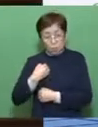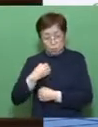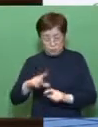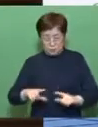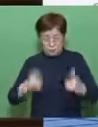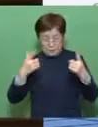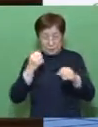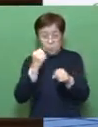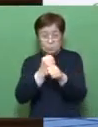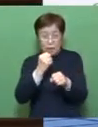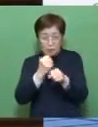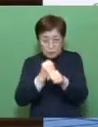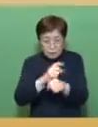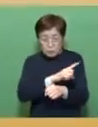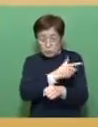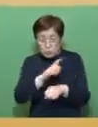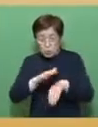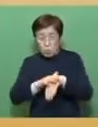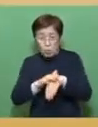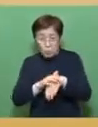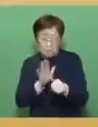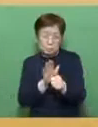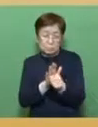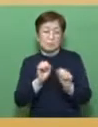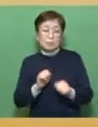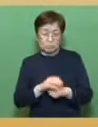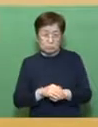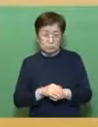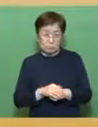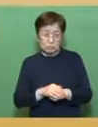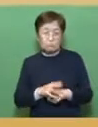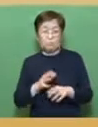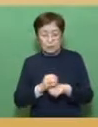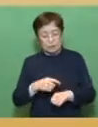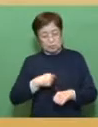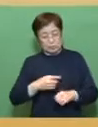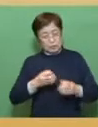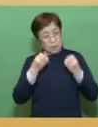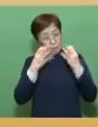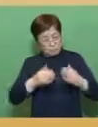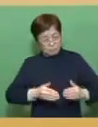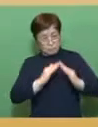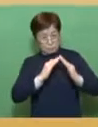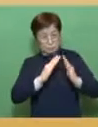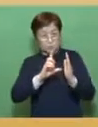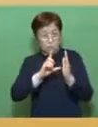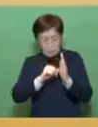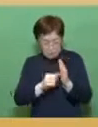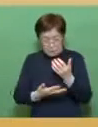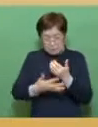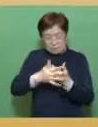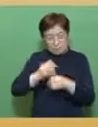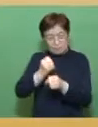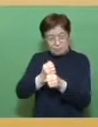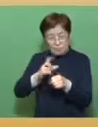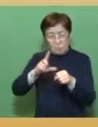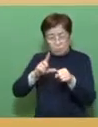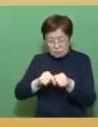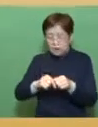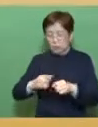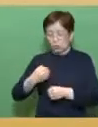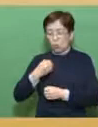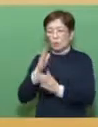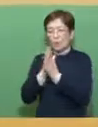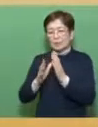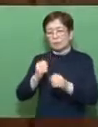ねえはい新築とかリフォームをあの保護検算剤を使ってやはい例えば